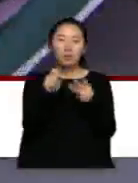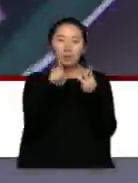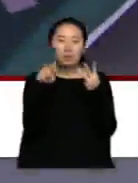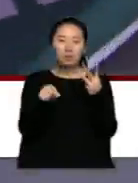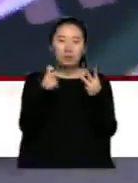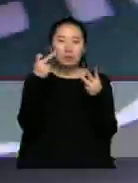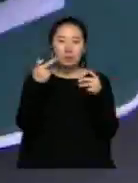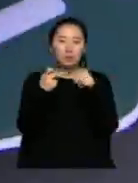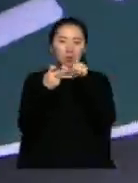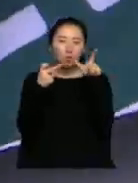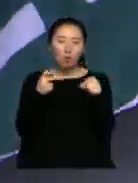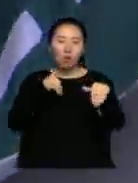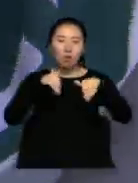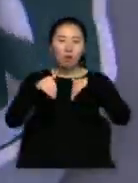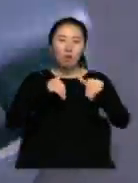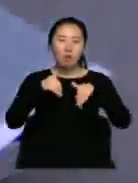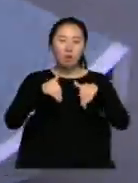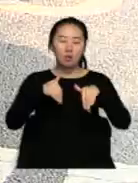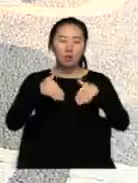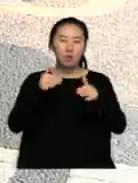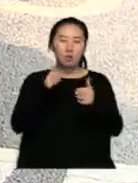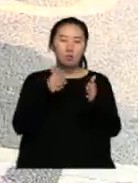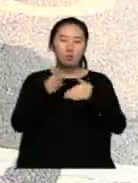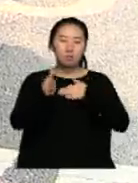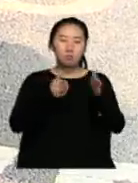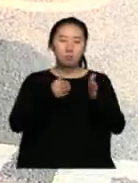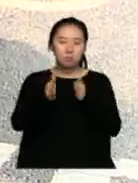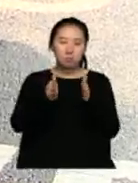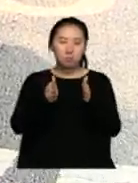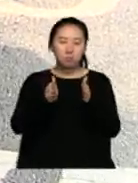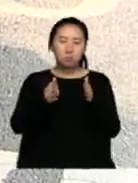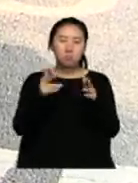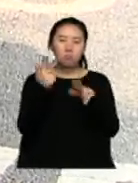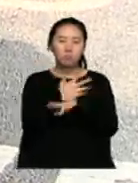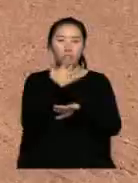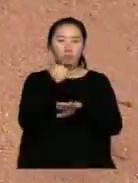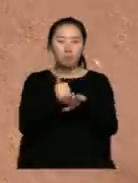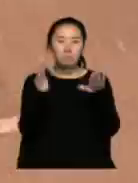3월부터 12월까지 골목길과 이면도로 등 정비 사각지대와